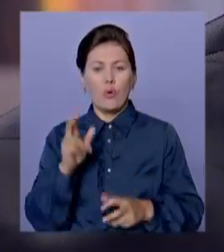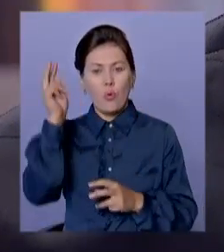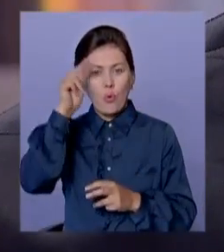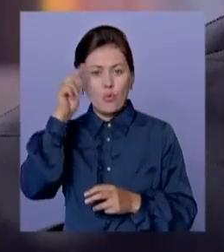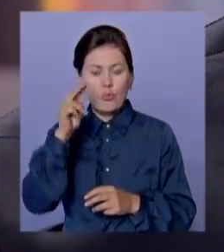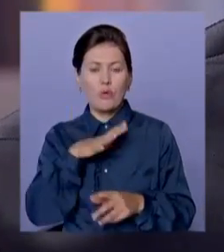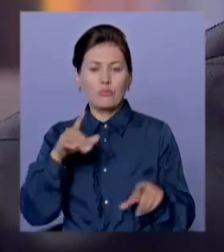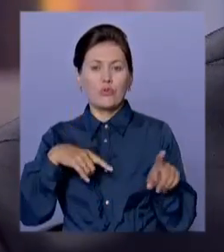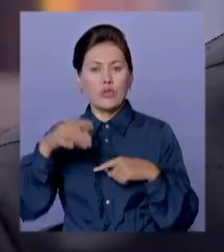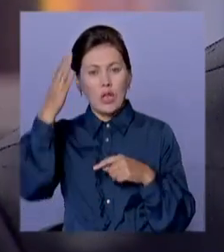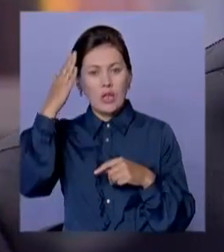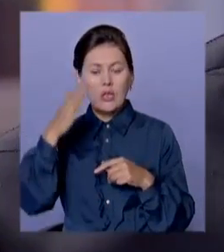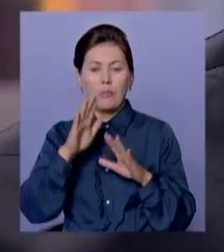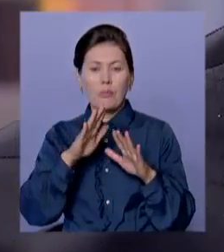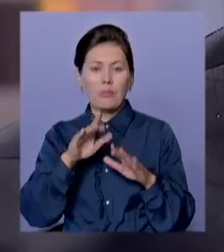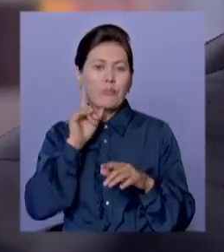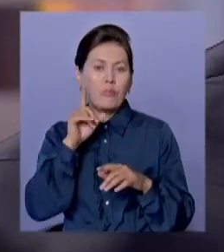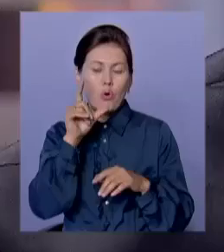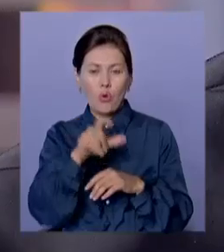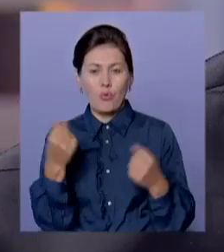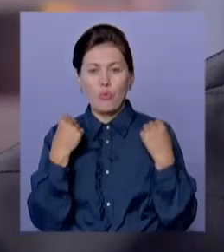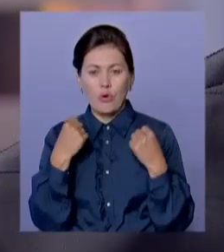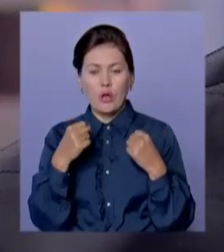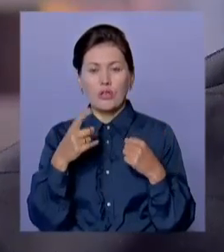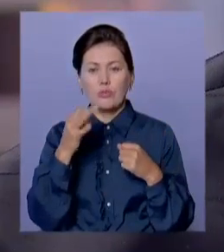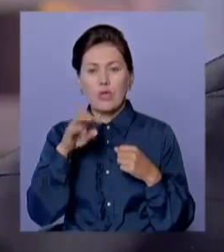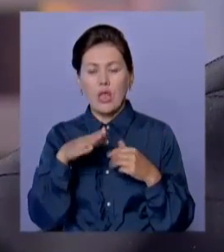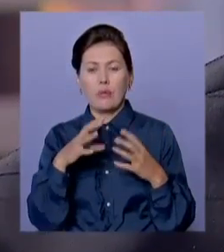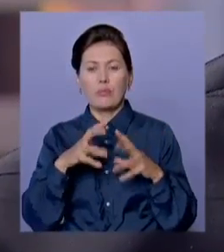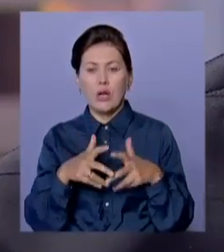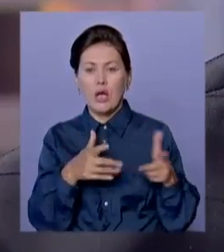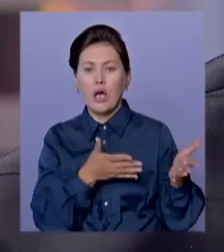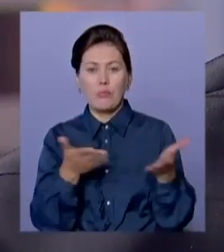жүрген талантты балаларды сол чемпионат мираға шақырған болады.